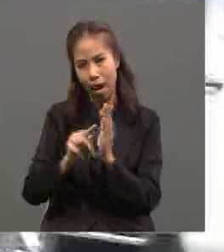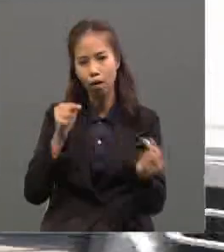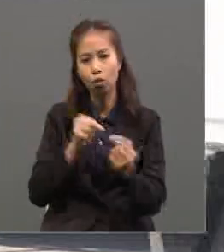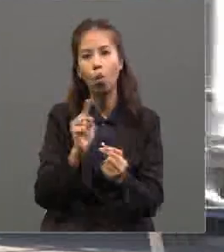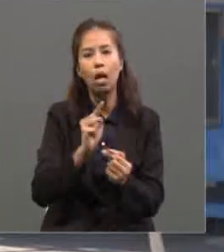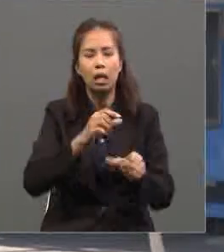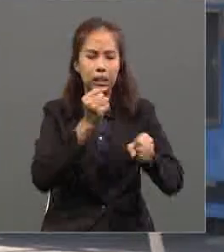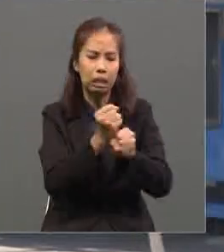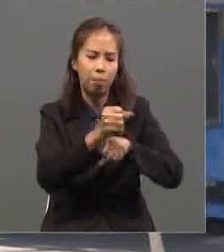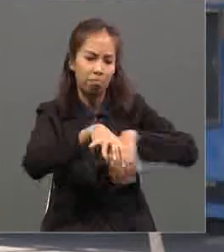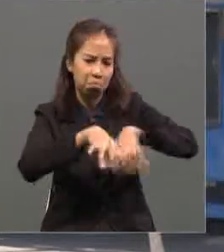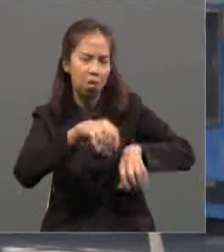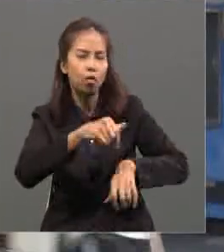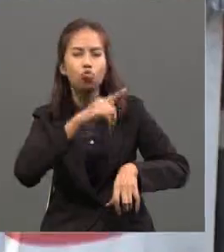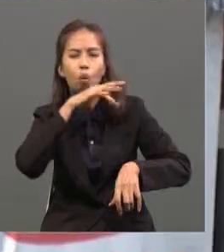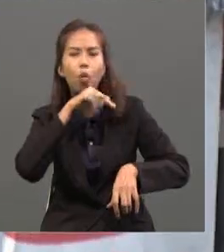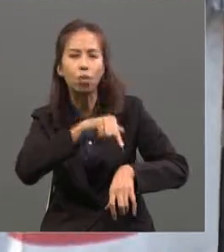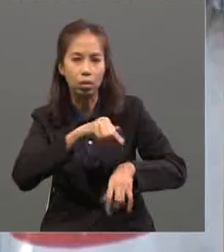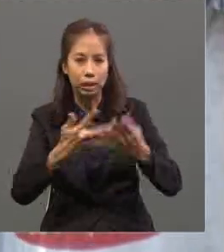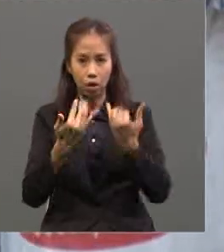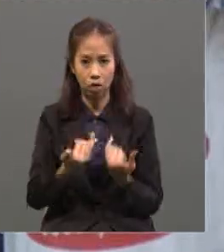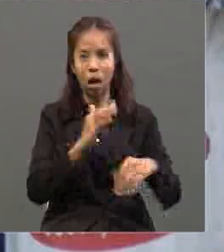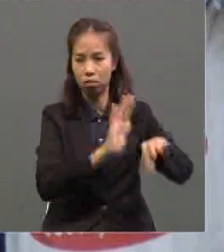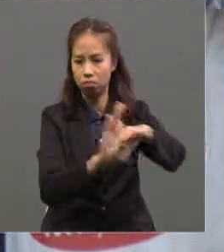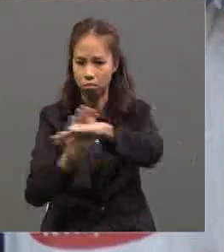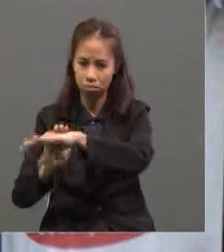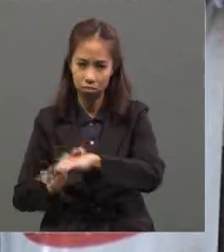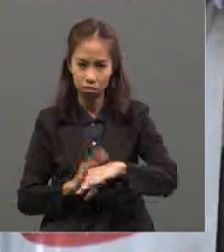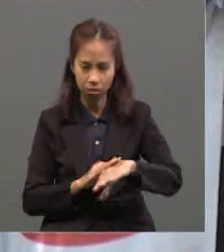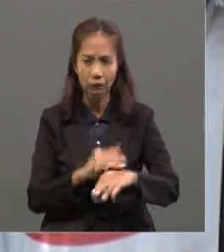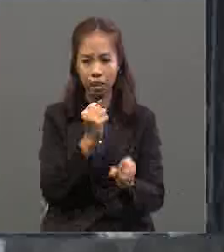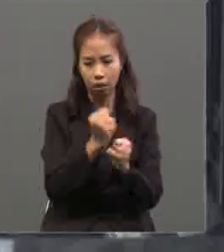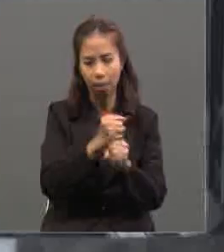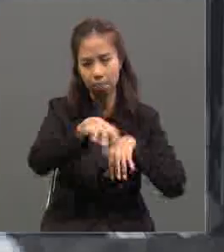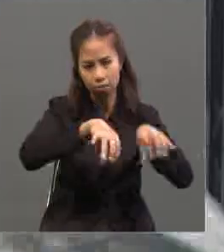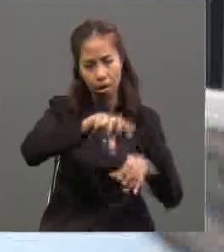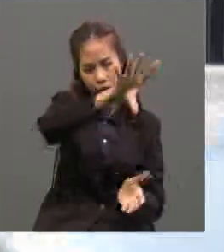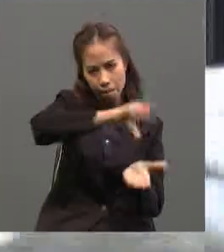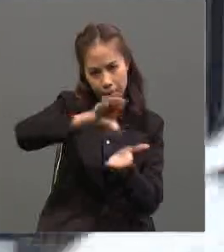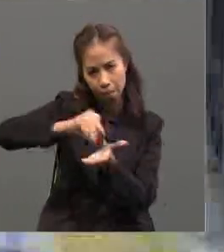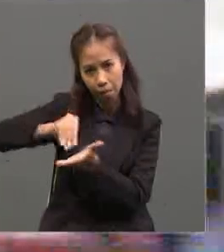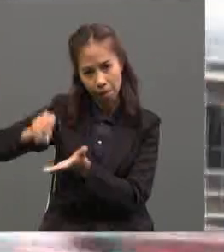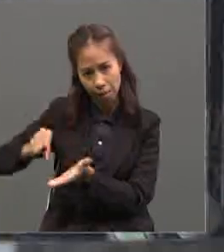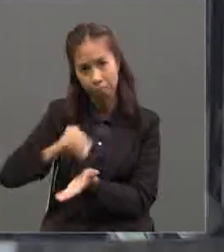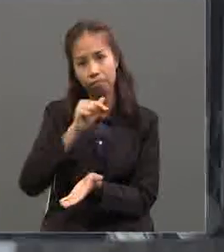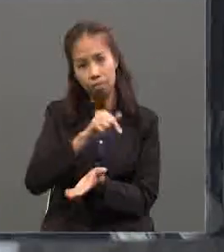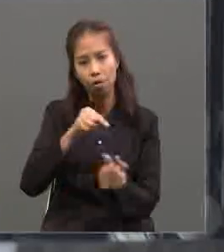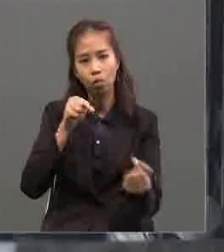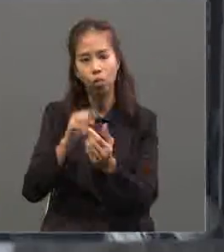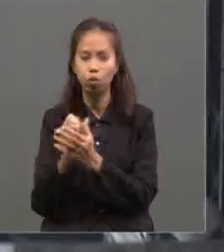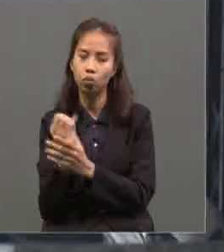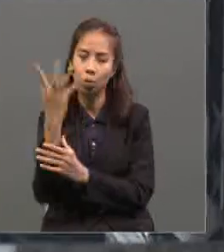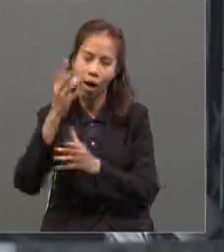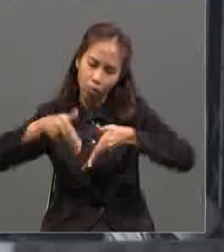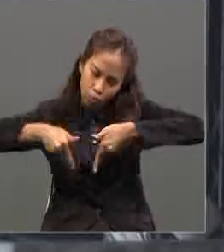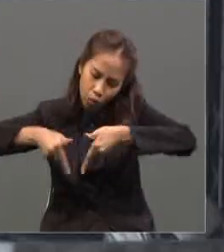าดซึ่งทางกรุงเทพมหานครได้แจ้งให้ผู้สมัครส.ส.เร่งจัดเก็บป้ายหาเสียงเลือกตั้งออกจากต้นไม้ริมทางและตามท้